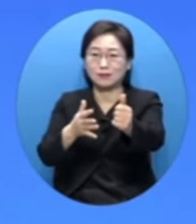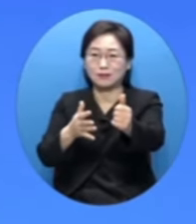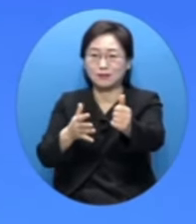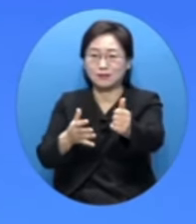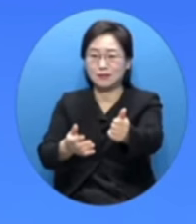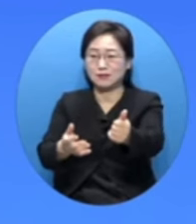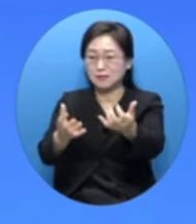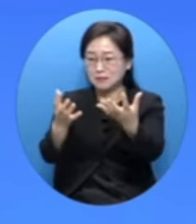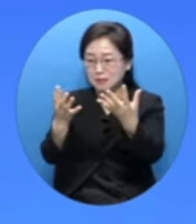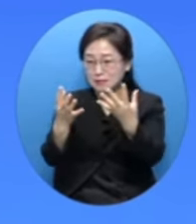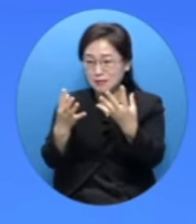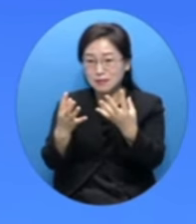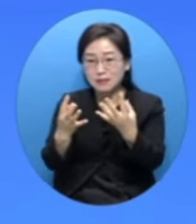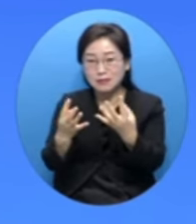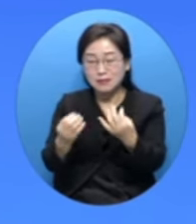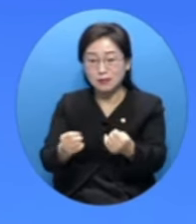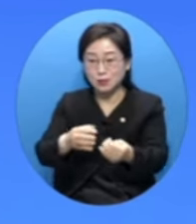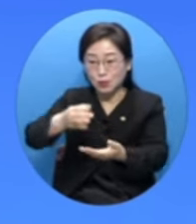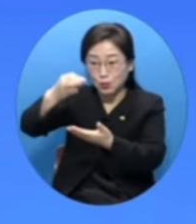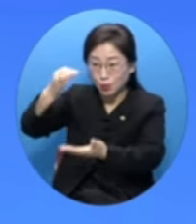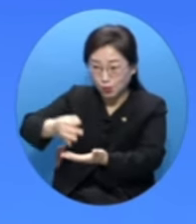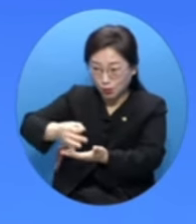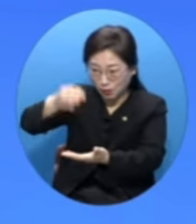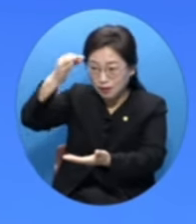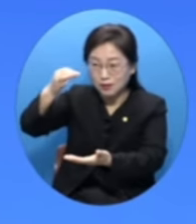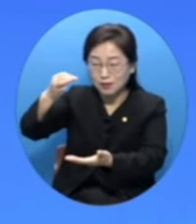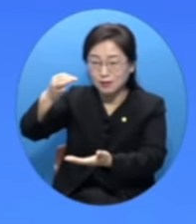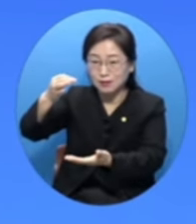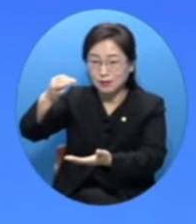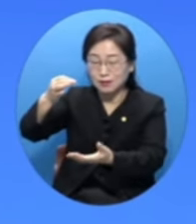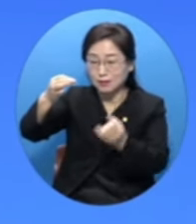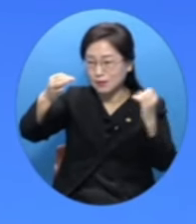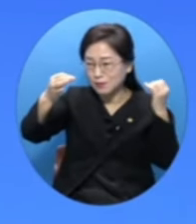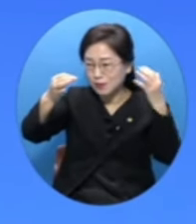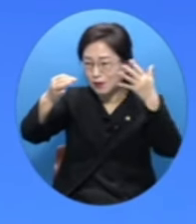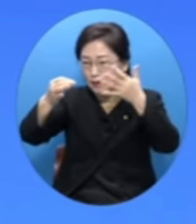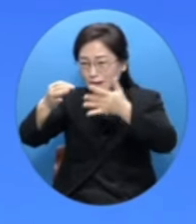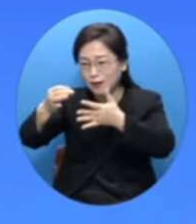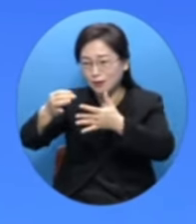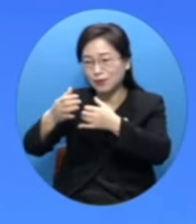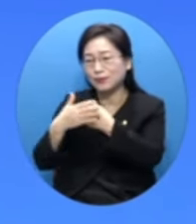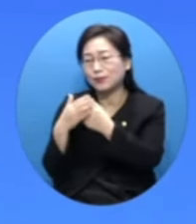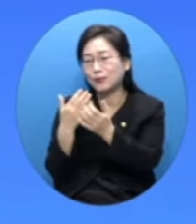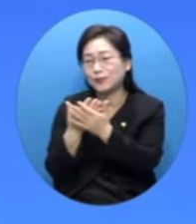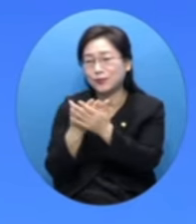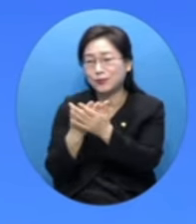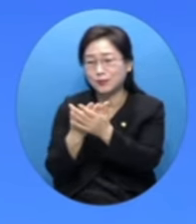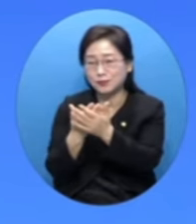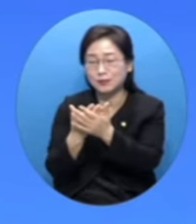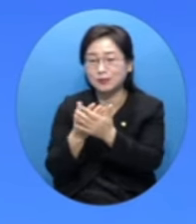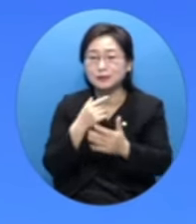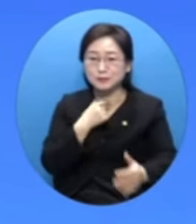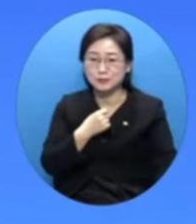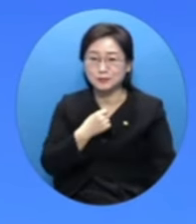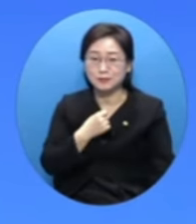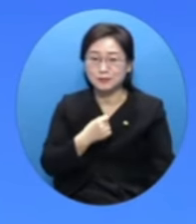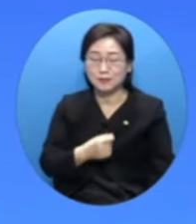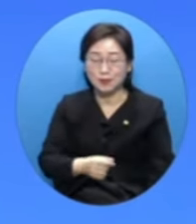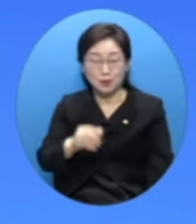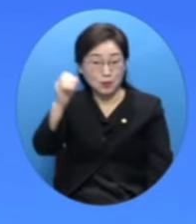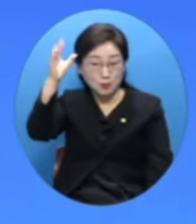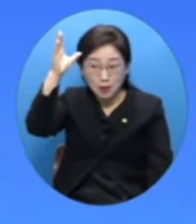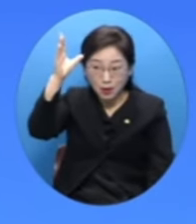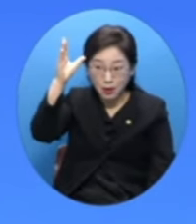많은 물질을 가진 사람 곁에서 뭔가 도움을 얻으려고 하고, 또 많이 배운 사람에게